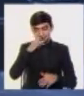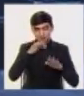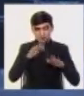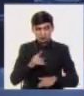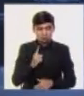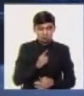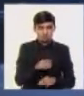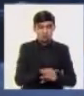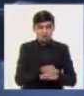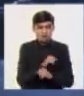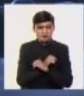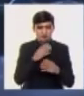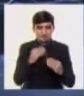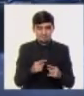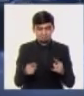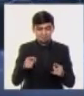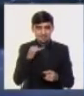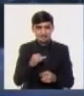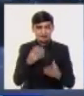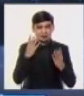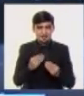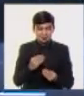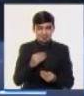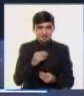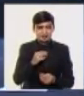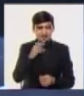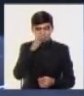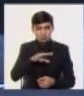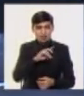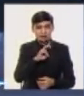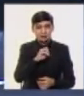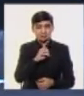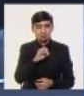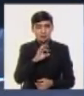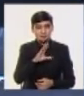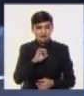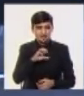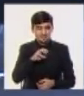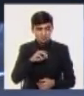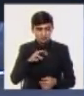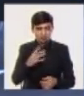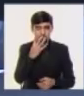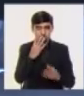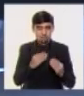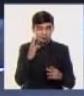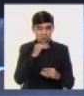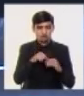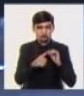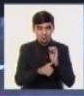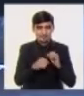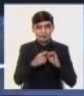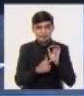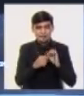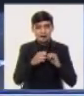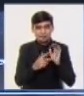Казахстанцев ждут долгие выходные. День независимости республики мы будем отмечать целых 4 дня. 16,